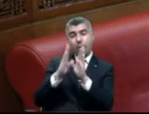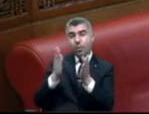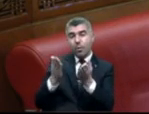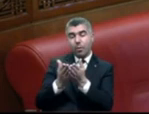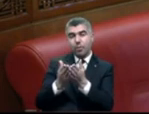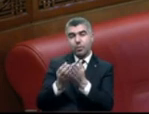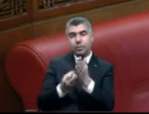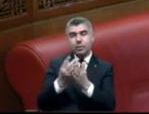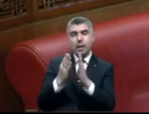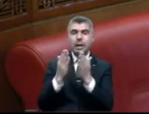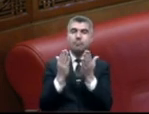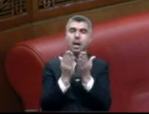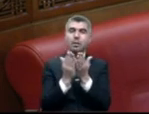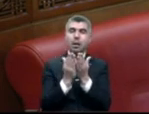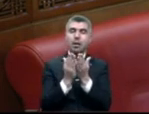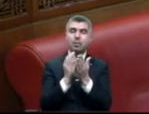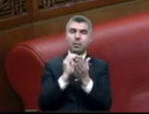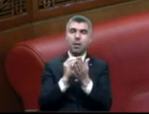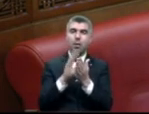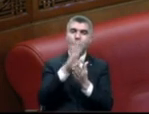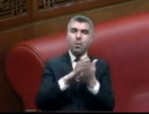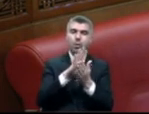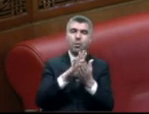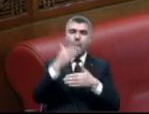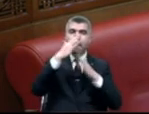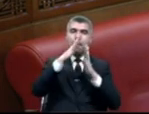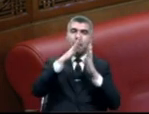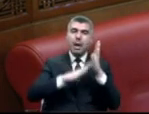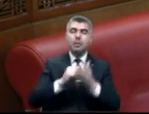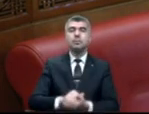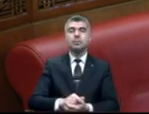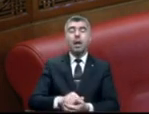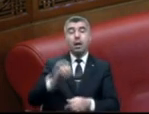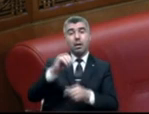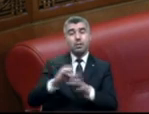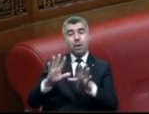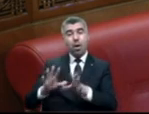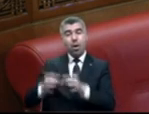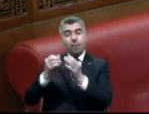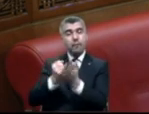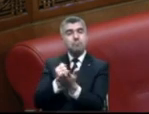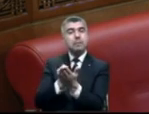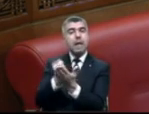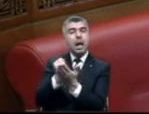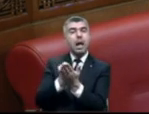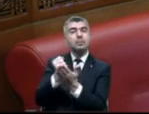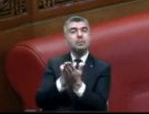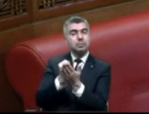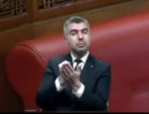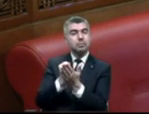من خلال إحداث معهد وطني للتكوين المكونين، مراجعة نظام التقييم وامتحانات